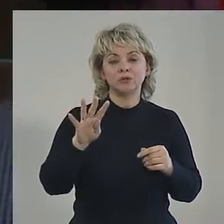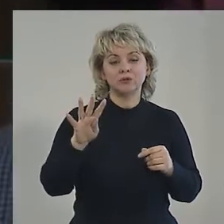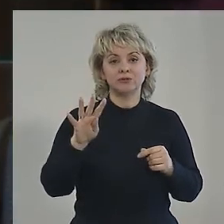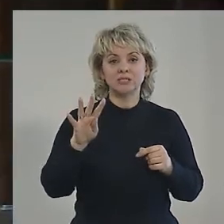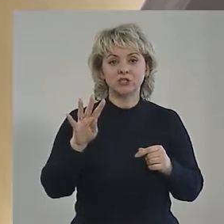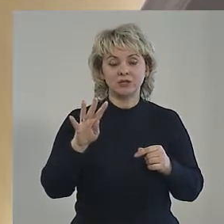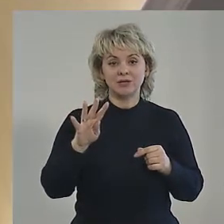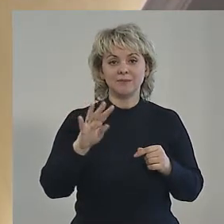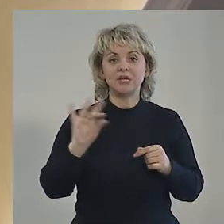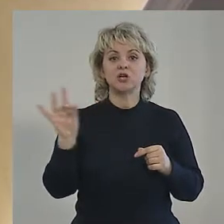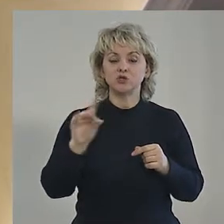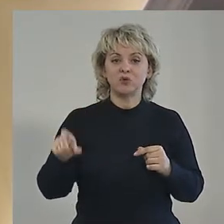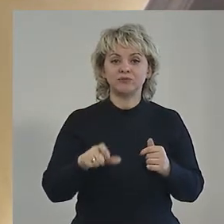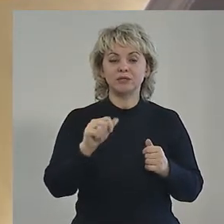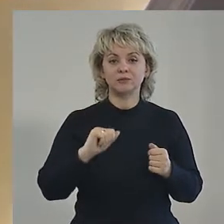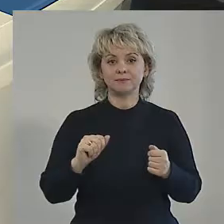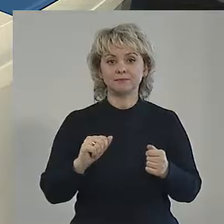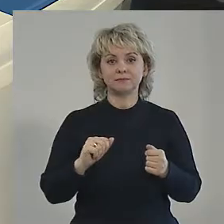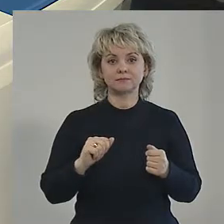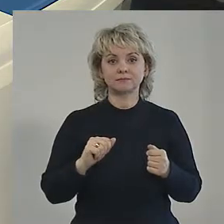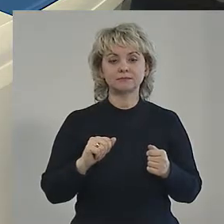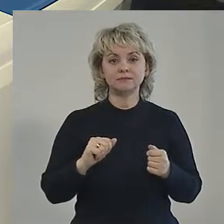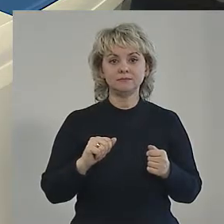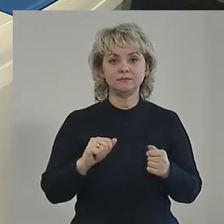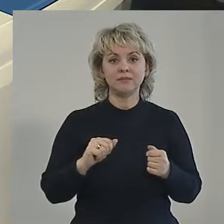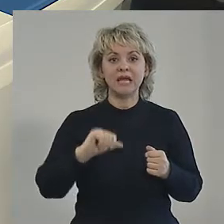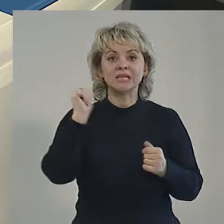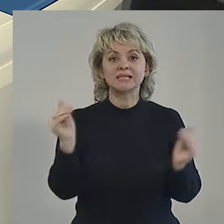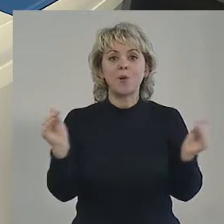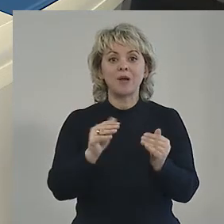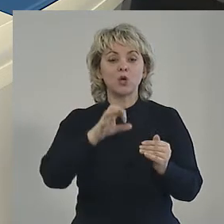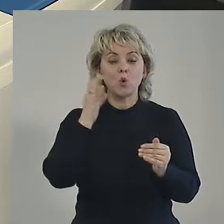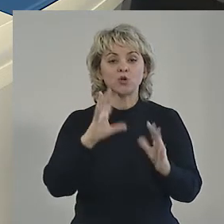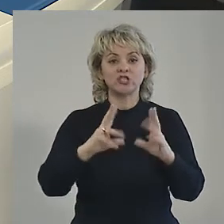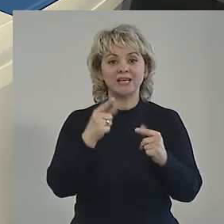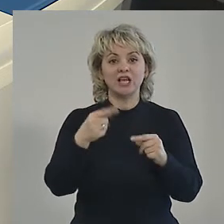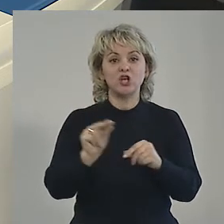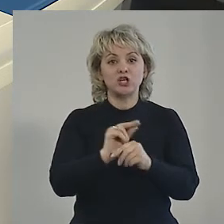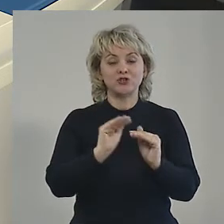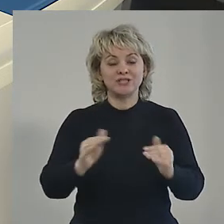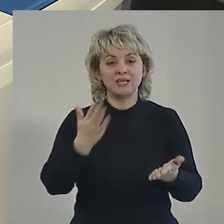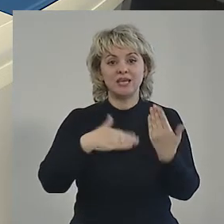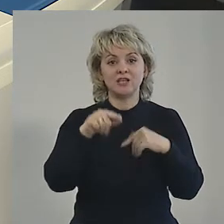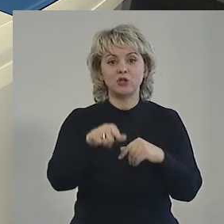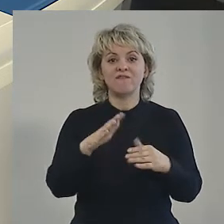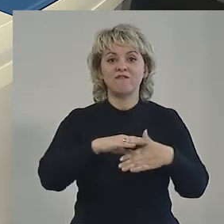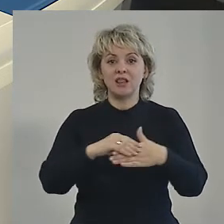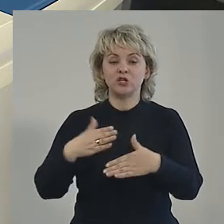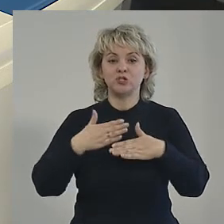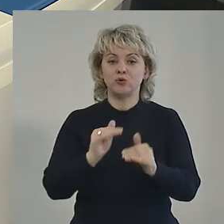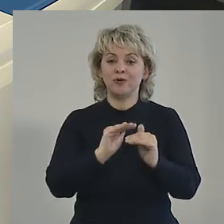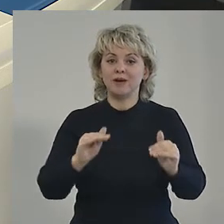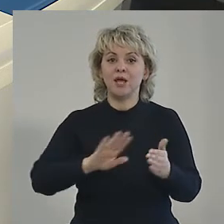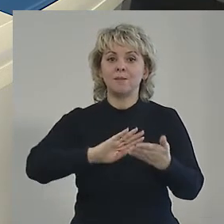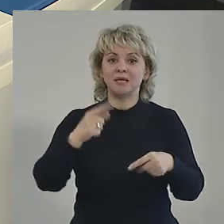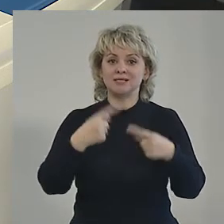Ступаков, Дон 24, Ростов-на-Дону. Самые маленькие кошки в мире лечат детей-инвалидов. Волонтеры помогают